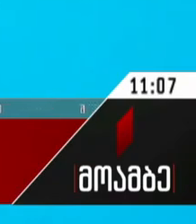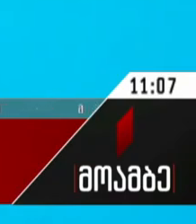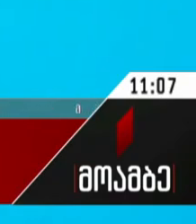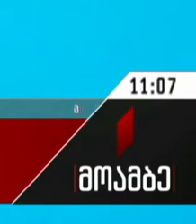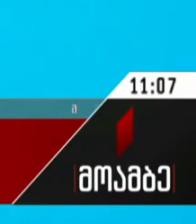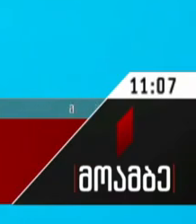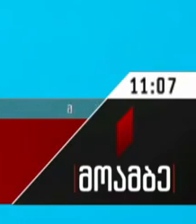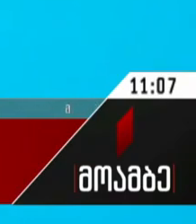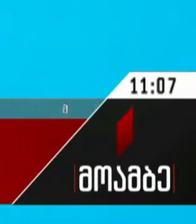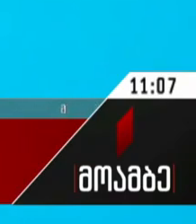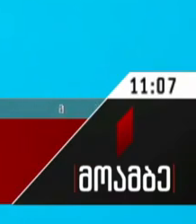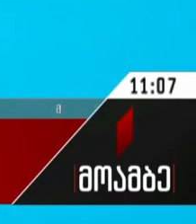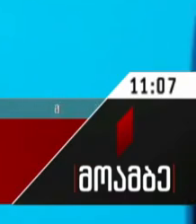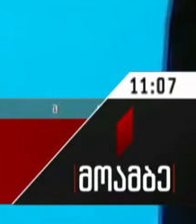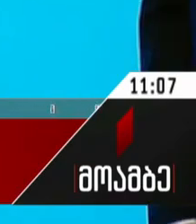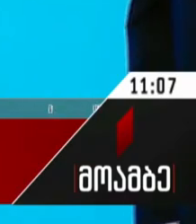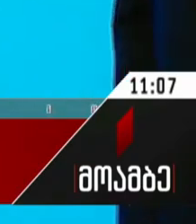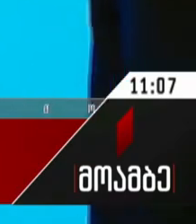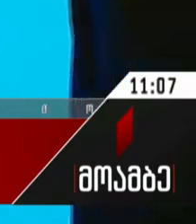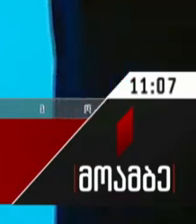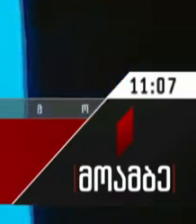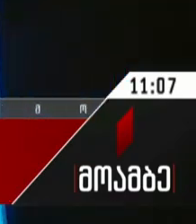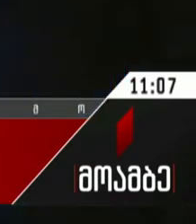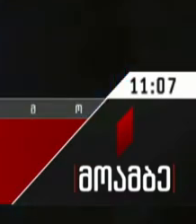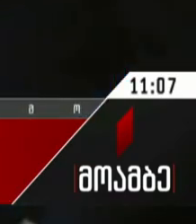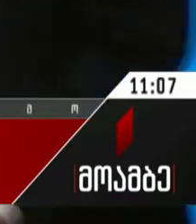მისიის შესრულების დროს. მადლობა.